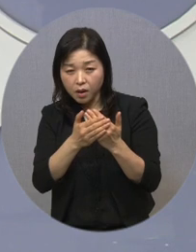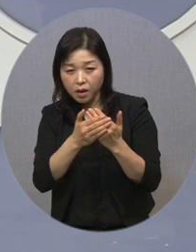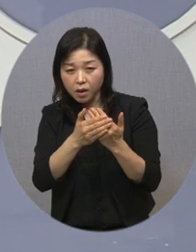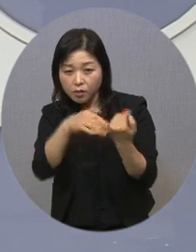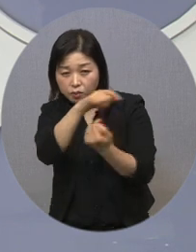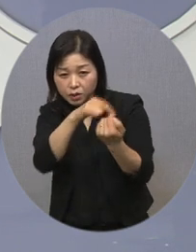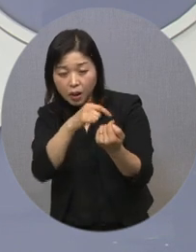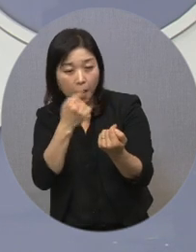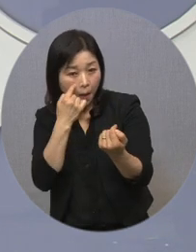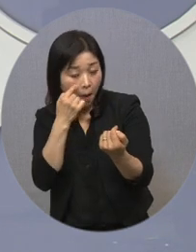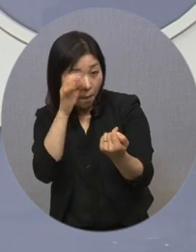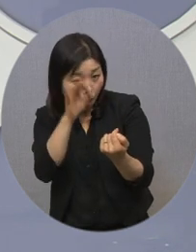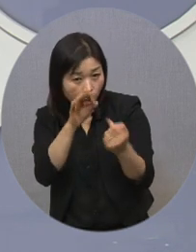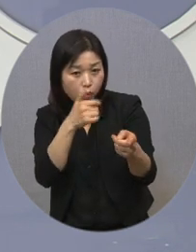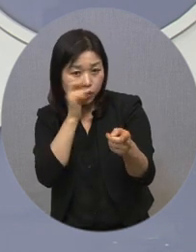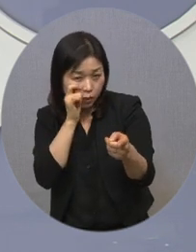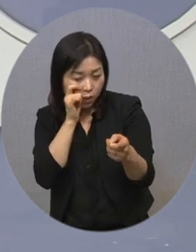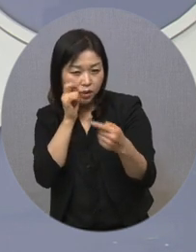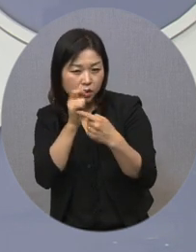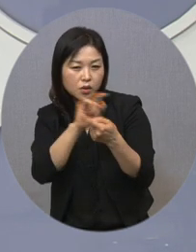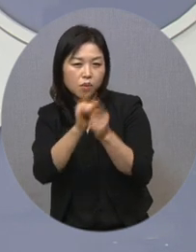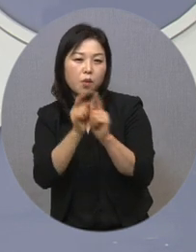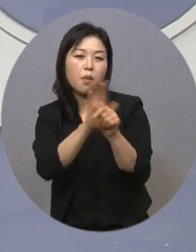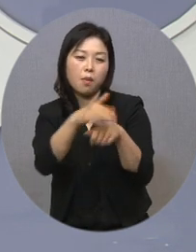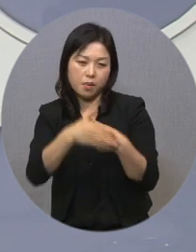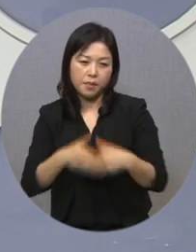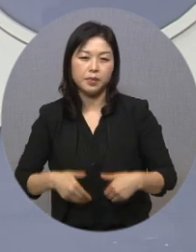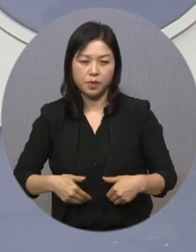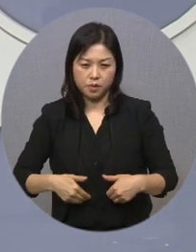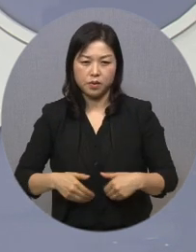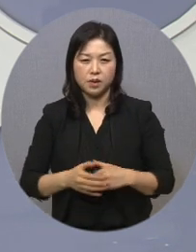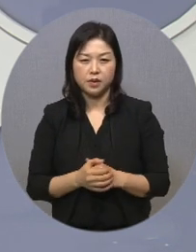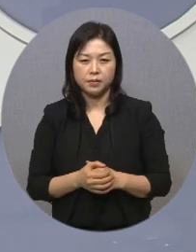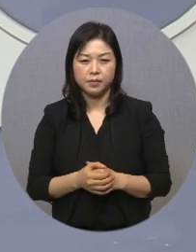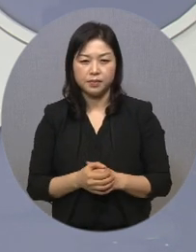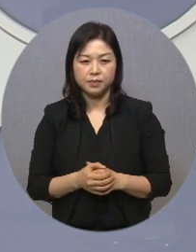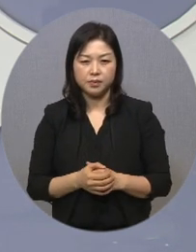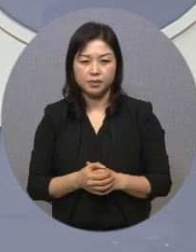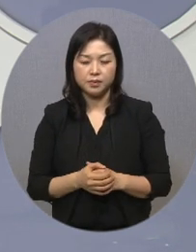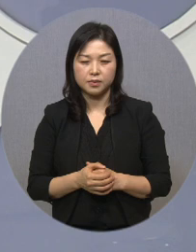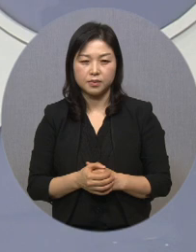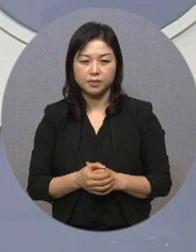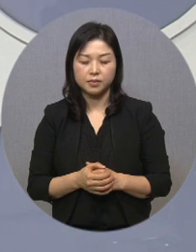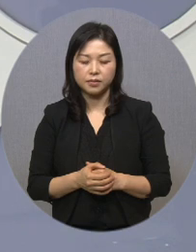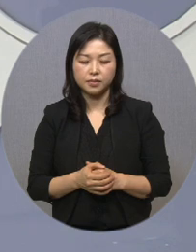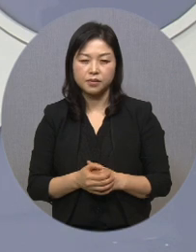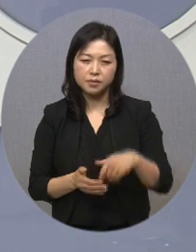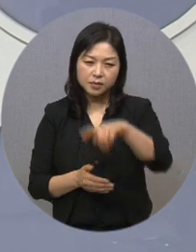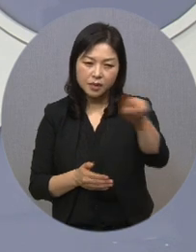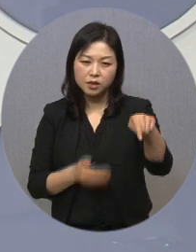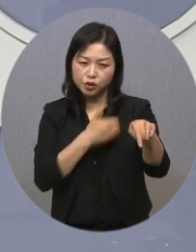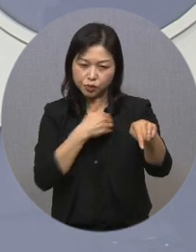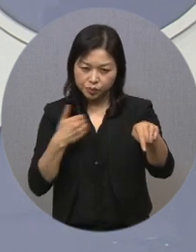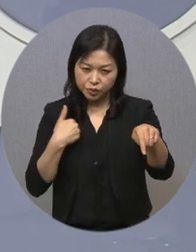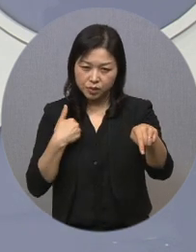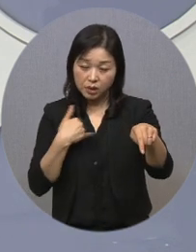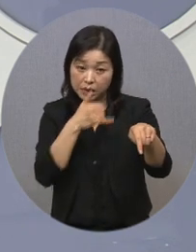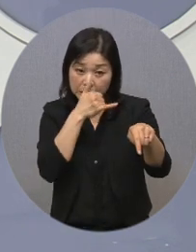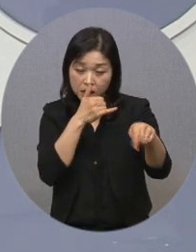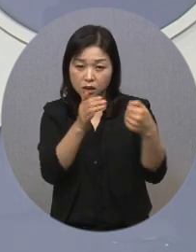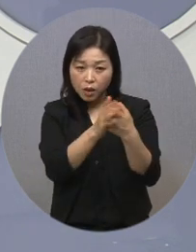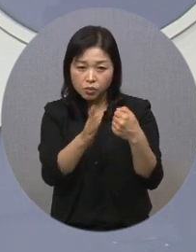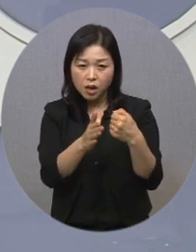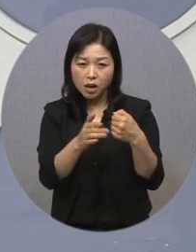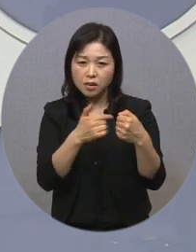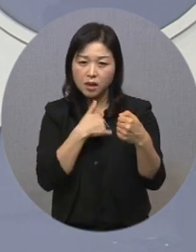채워나가는 상황이지 이것이 채워져 있는 규모에서 어느 것을 갖고 오니까 우리 거는